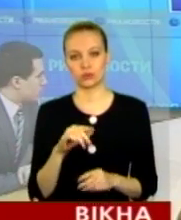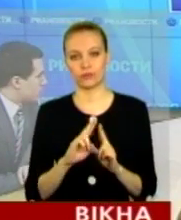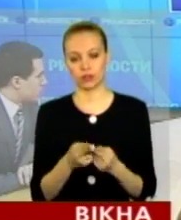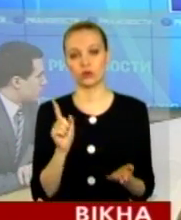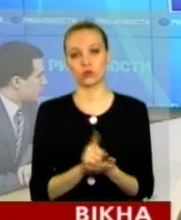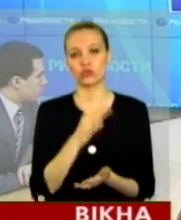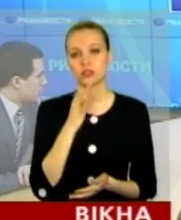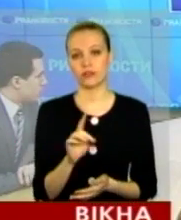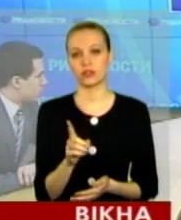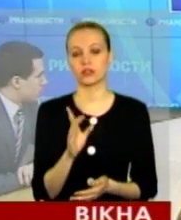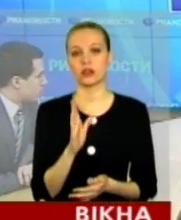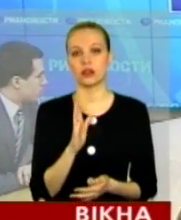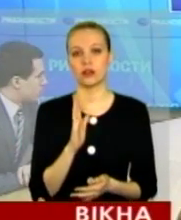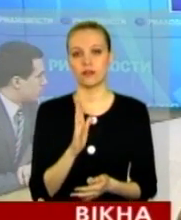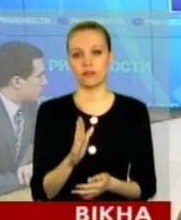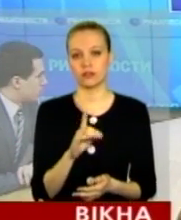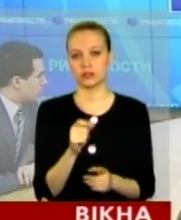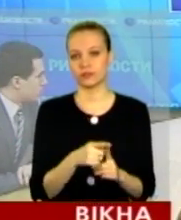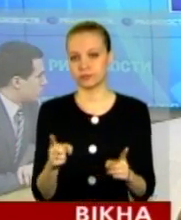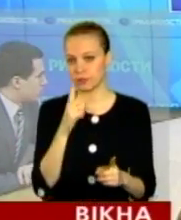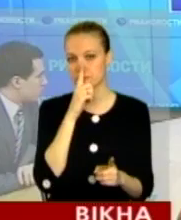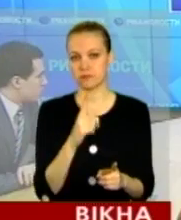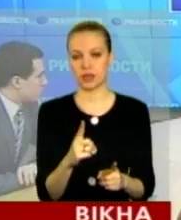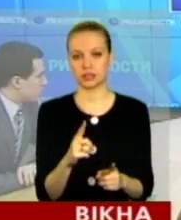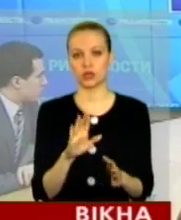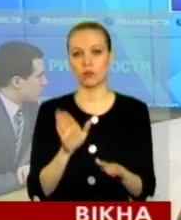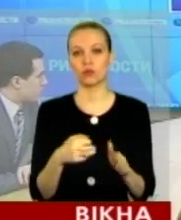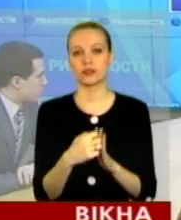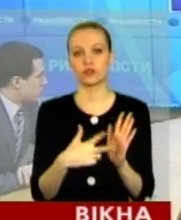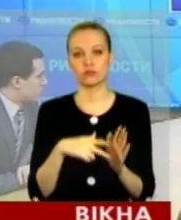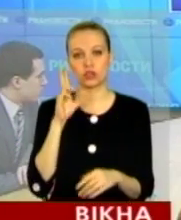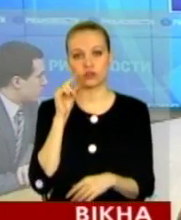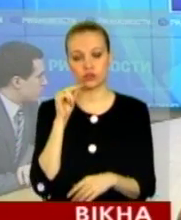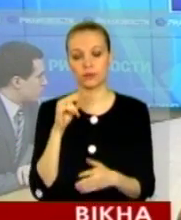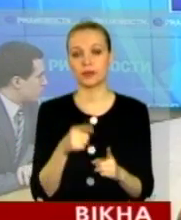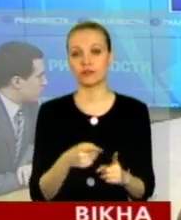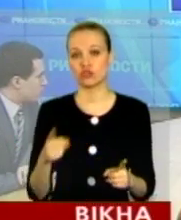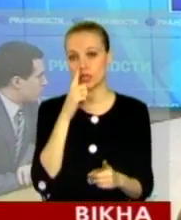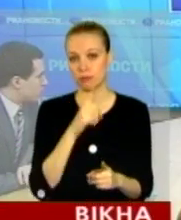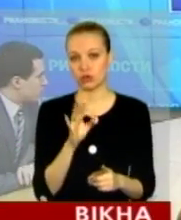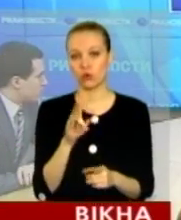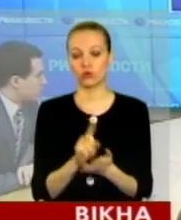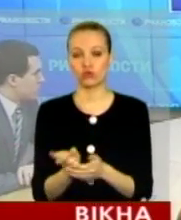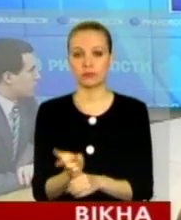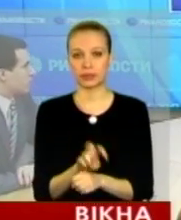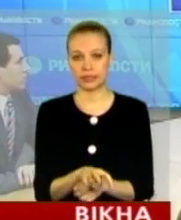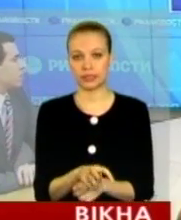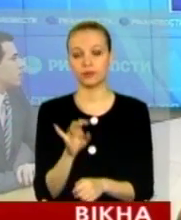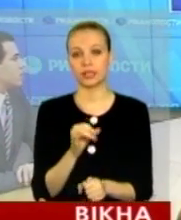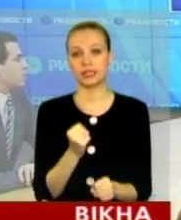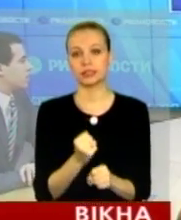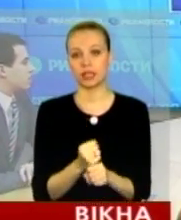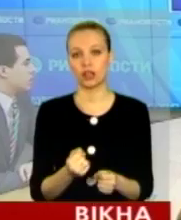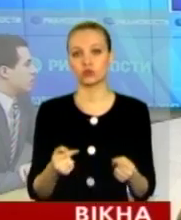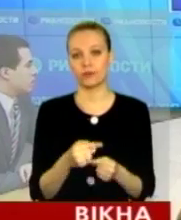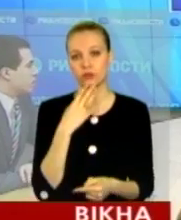должен заявить. У него календарный месяц после 18 числа. Значит, в течение месяца он должен прийти и делать